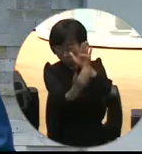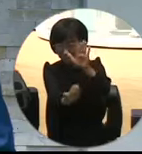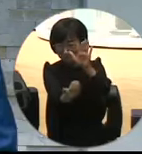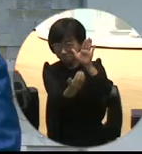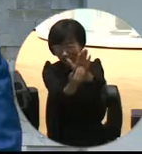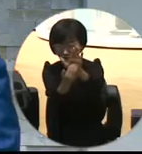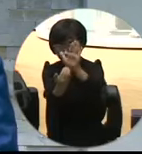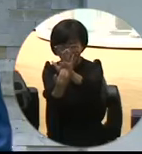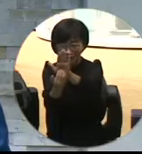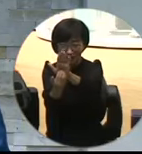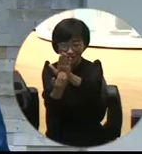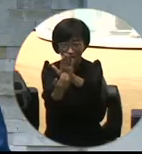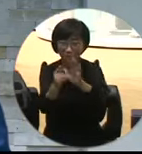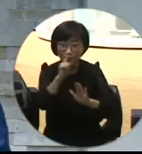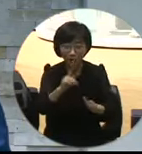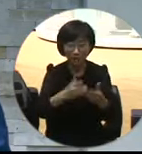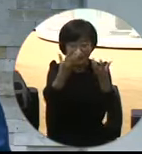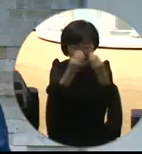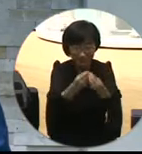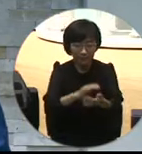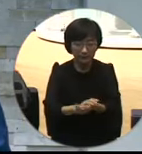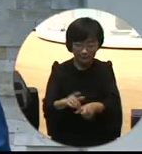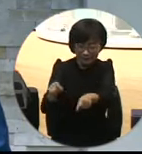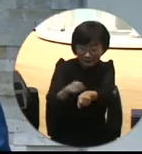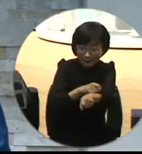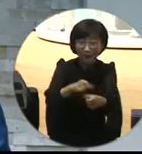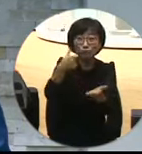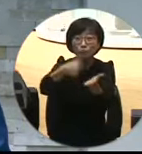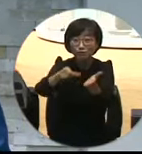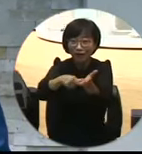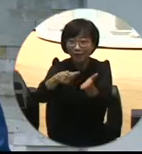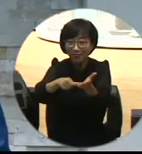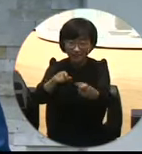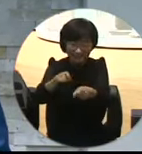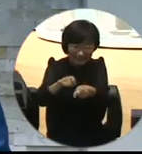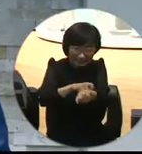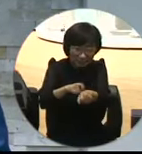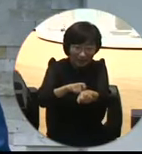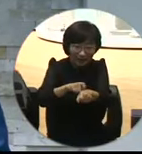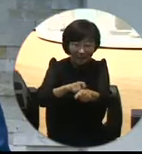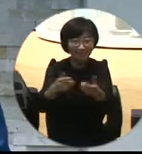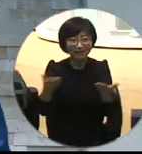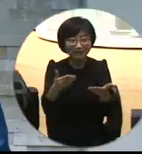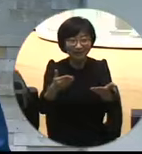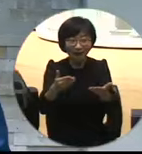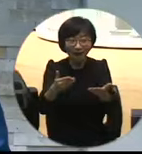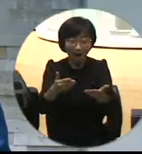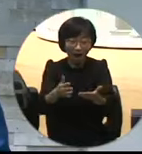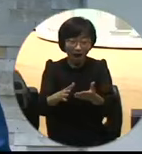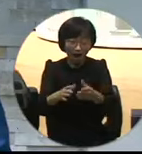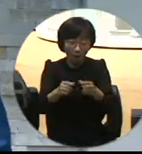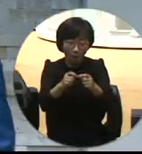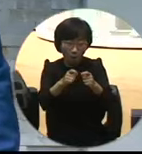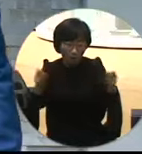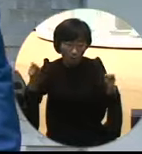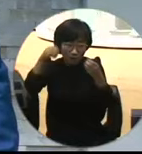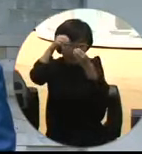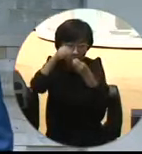특정 제품이나 특정 시스템에 친숙해 가지고 소비자가 더